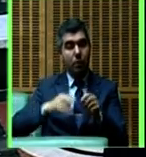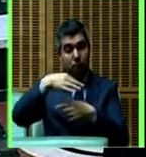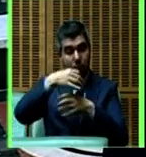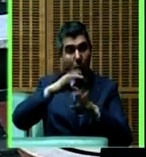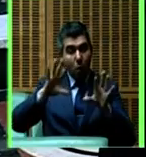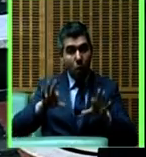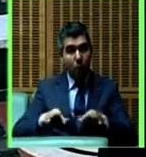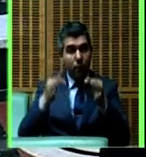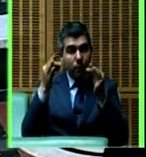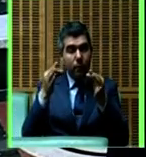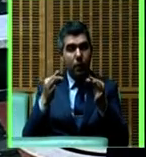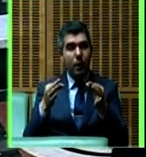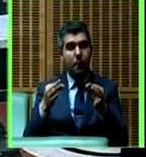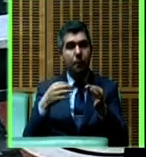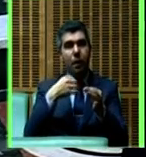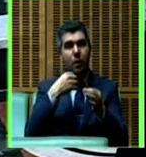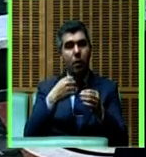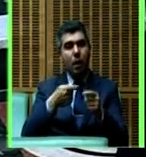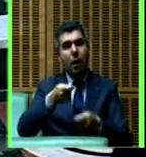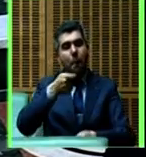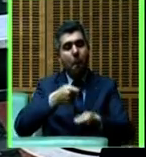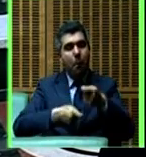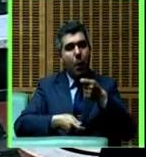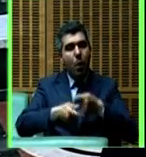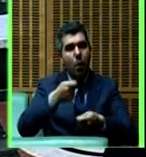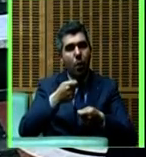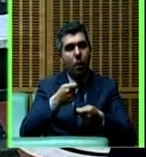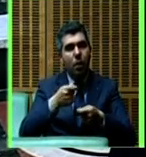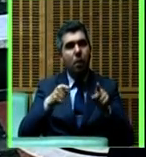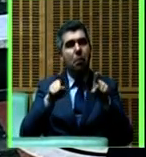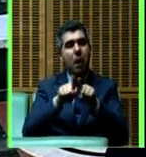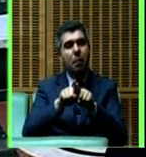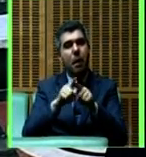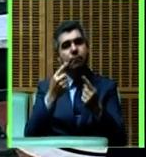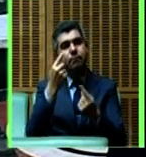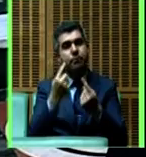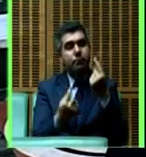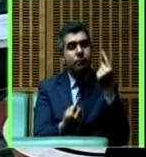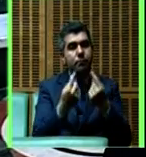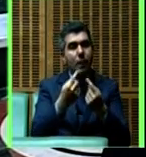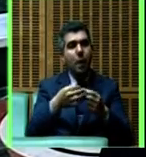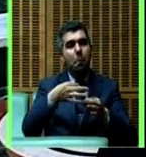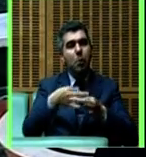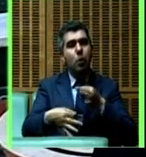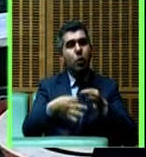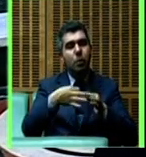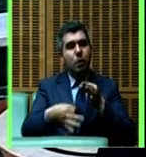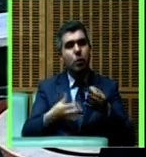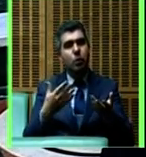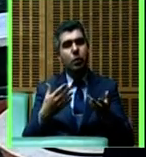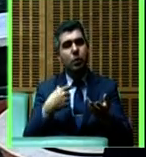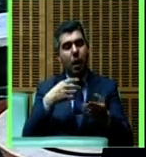ما هنالك أنه هي آبار فيها بضع ملايين من الأمطار المكعبة، ولا